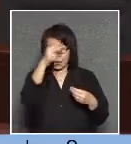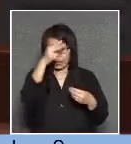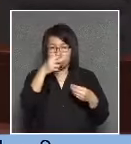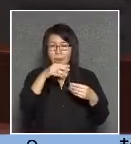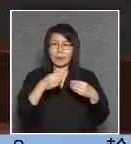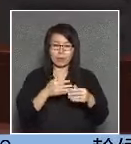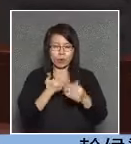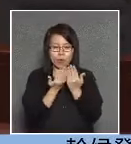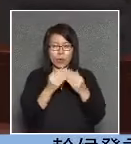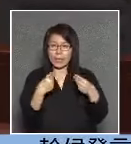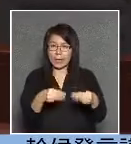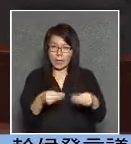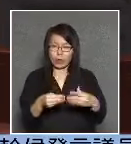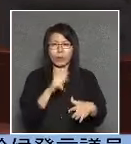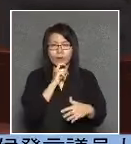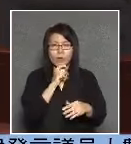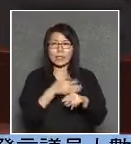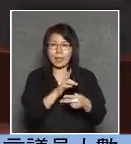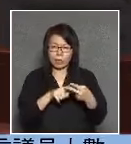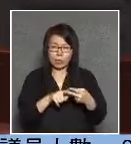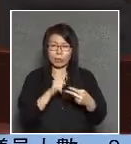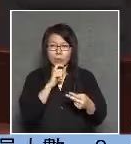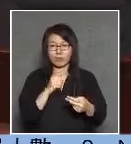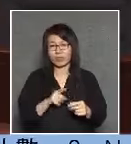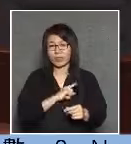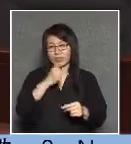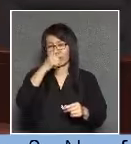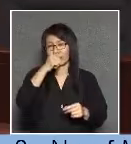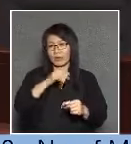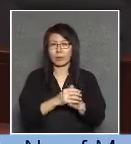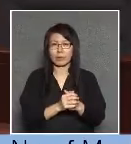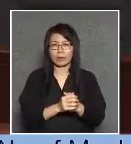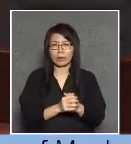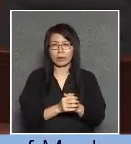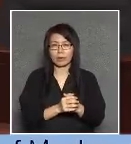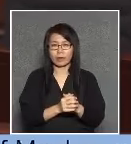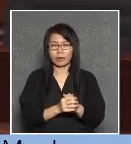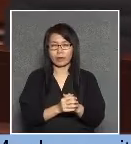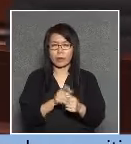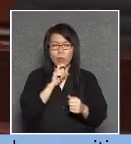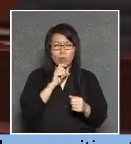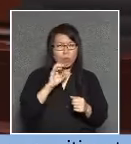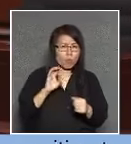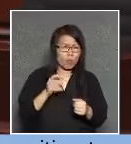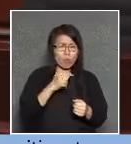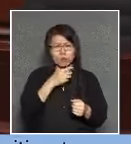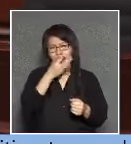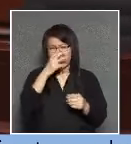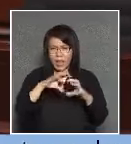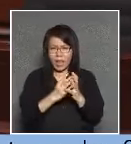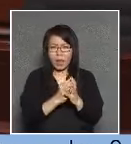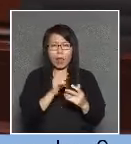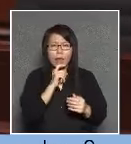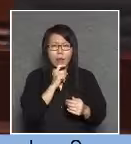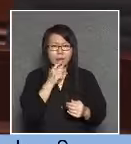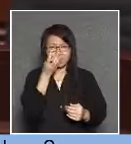社工，亦都有些是自視高人一等的黃種藍毛，實際上是踐